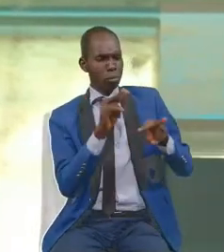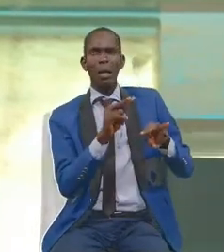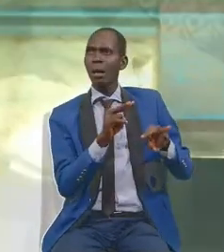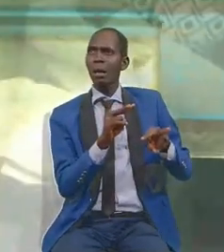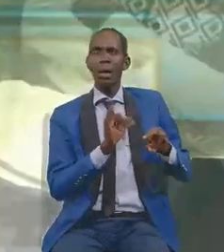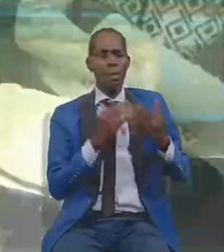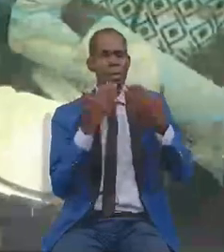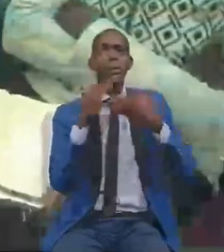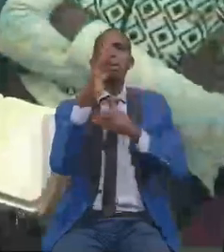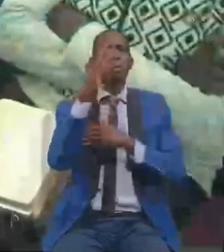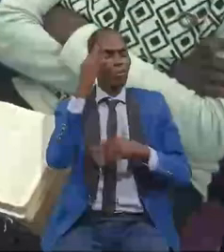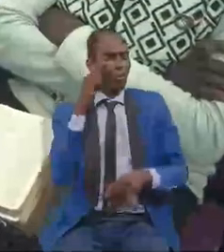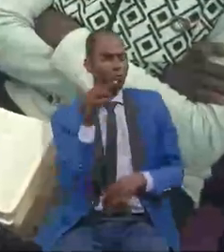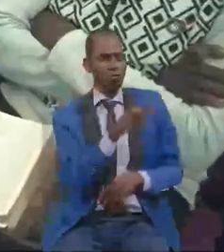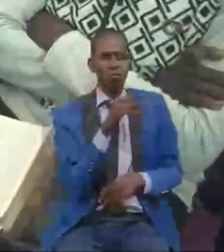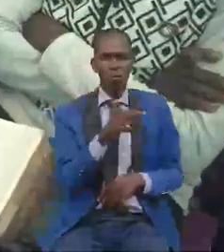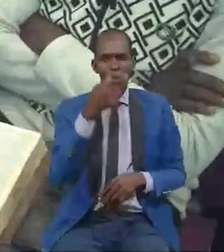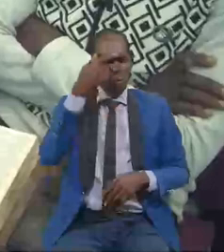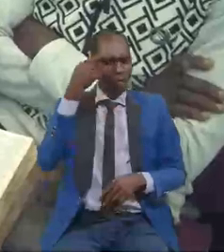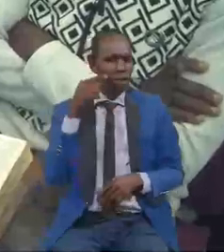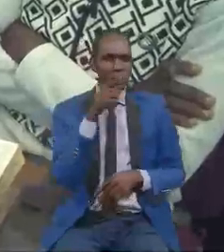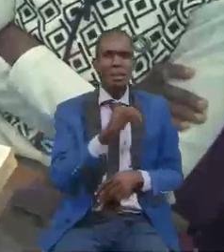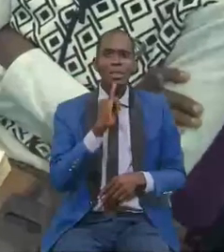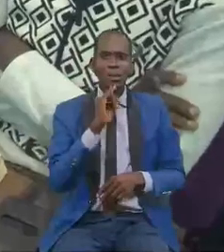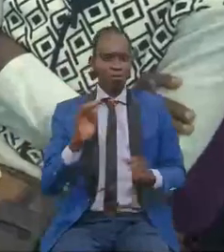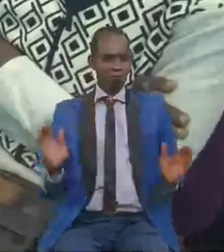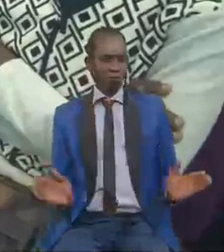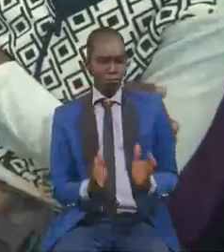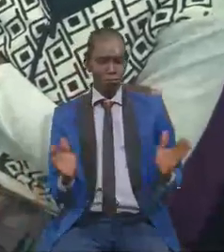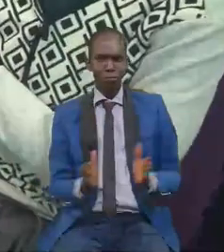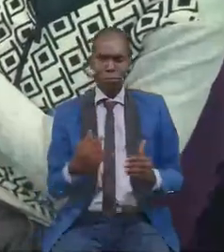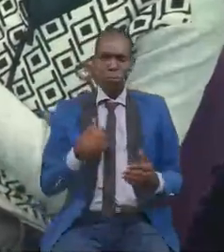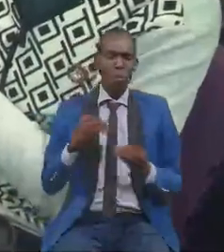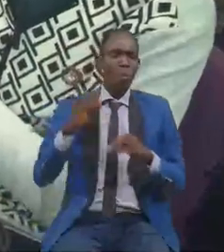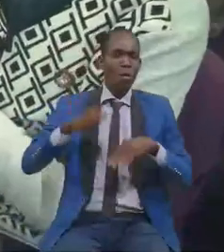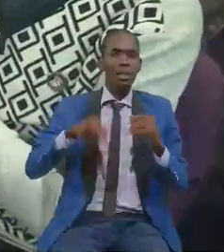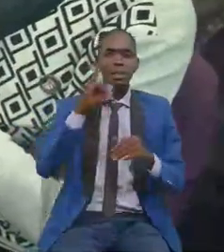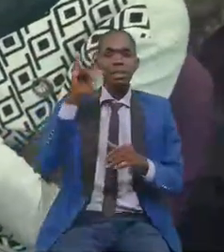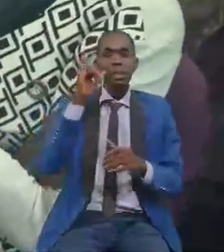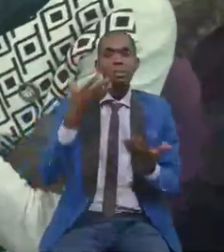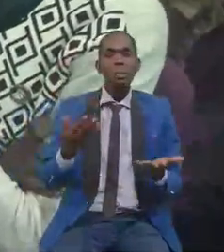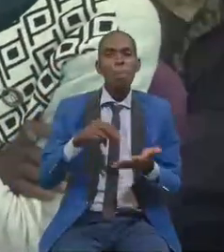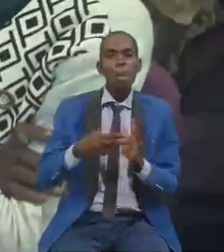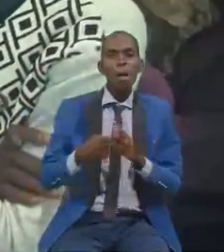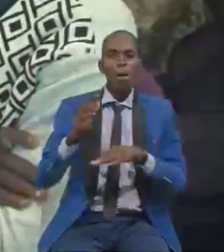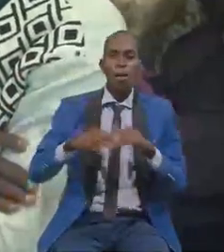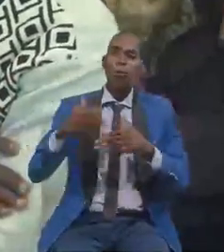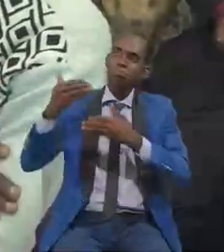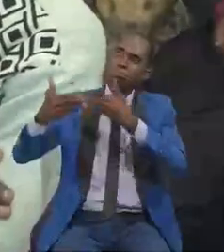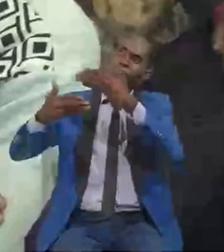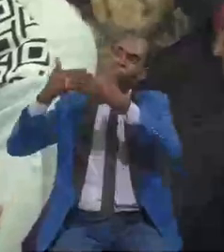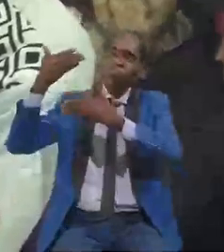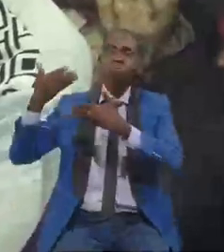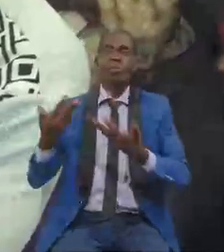moi. Aujourd'hui, elle est un encouragement plus qu'elle ne l'était hier. C'est du progrès. Je rends grâce à Dieu ce